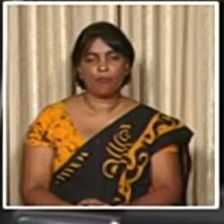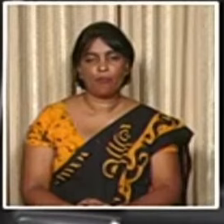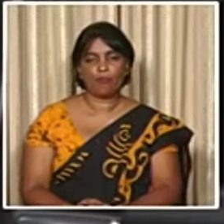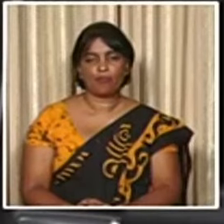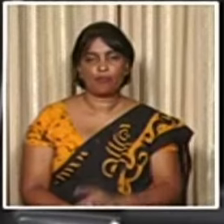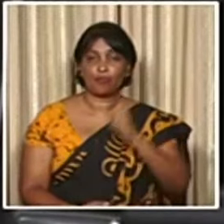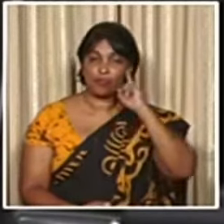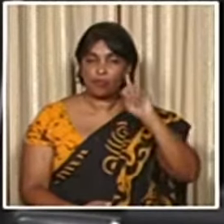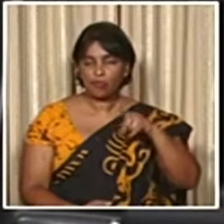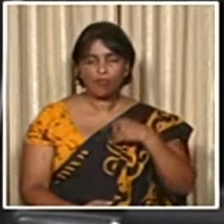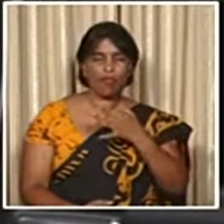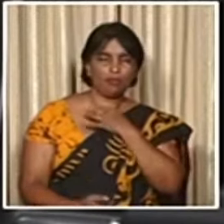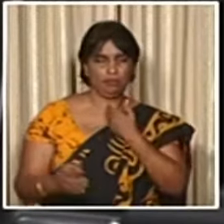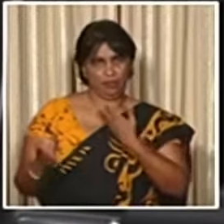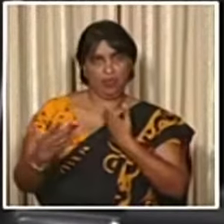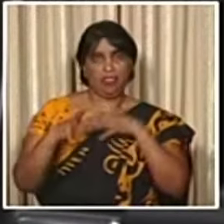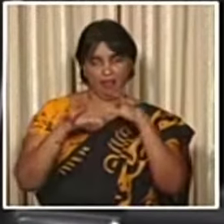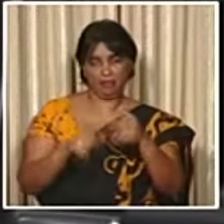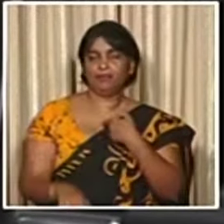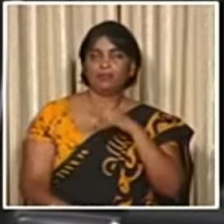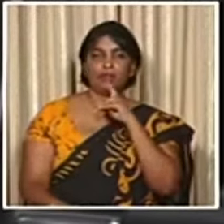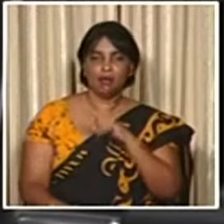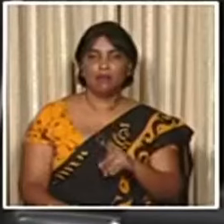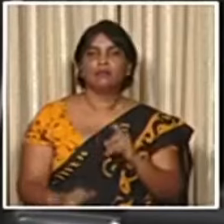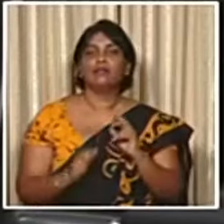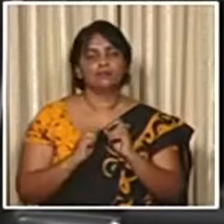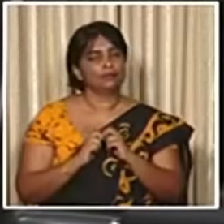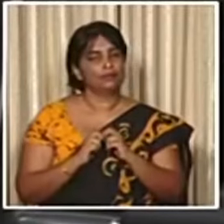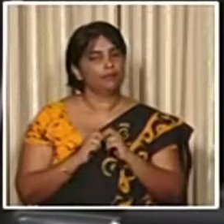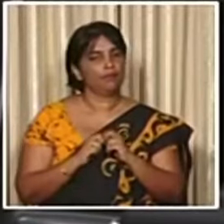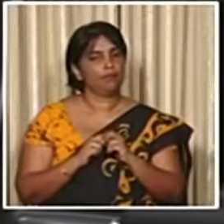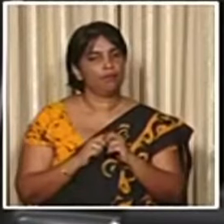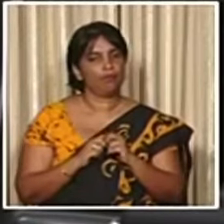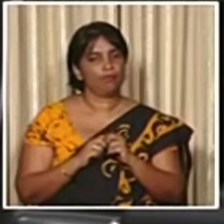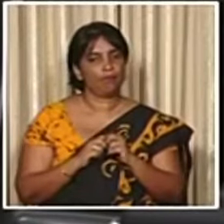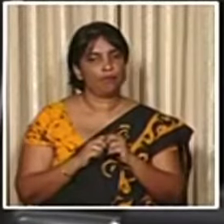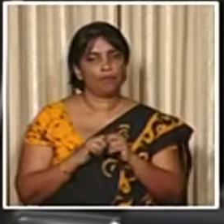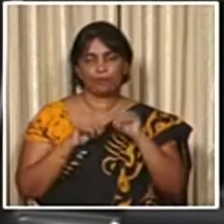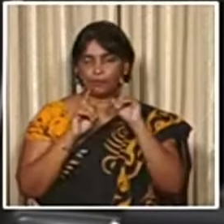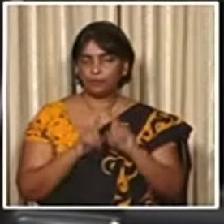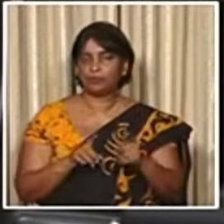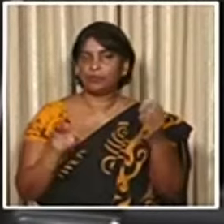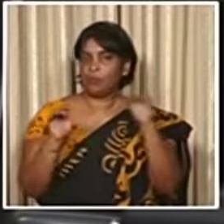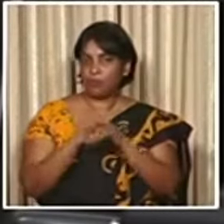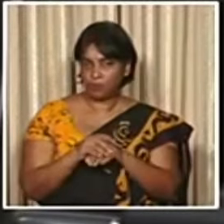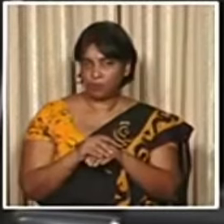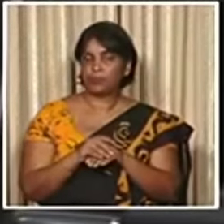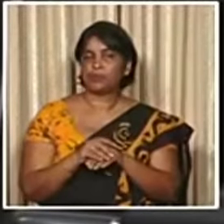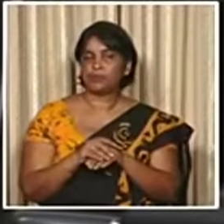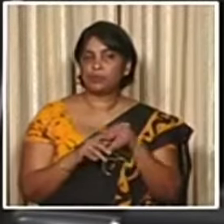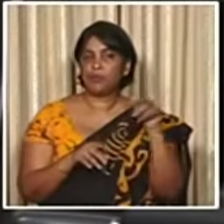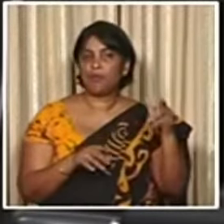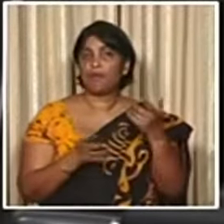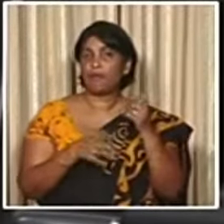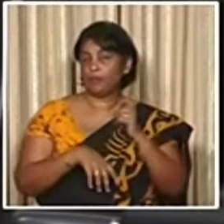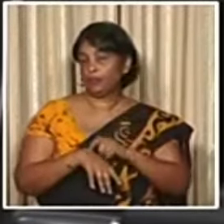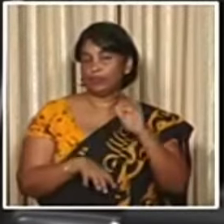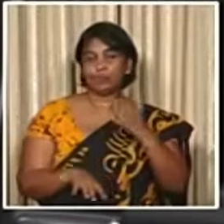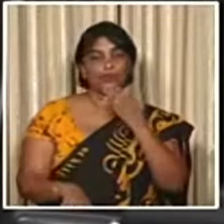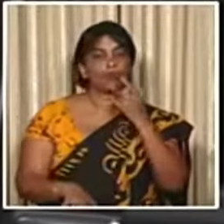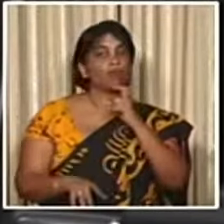අධිකරණය ඉතාමතම කරනවා. ඒ වගේ වෙලාව ගැටලුවක් වෙන්නේ නැහැ. මොකද එහෙම ඇවිල්ලා ඉදිරිපත් කරොත් ඔහුට